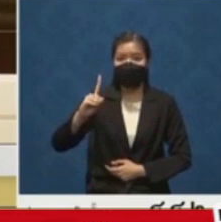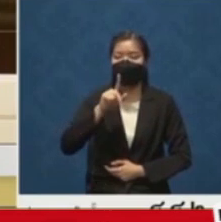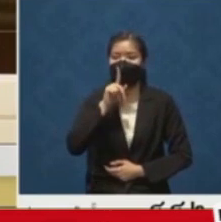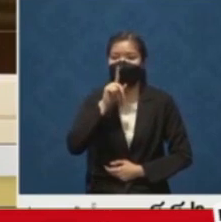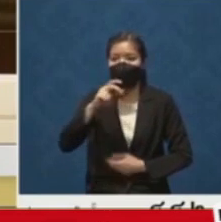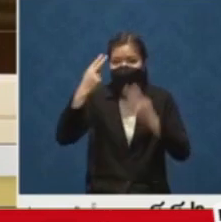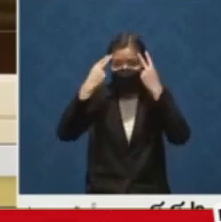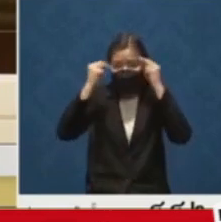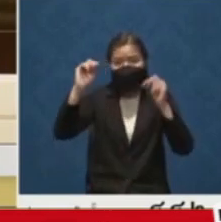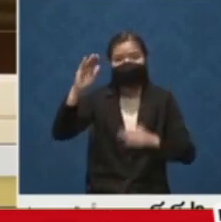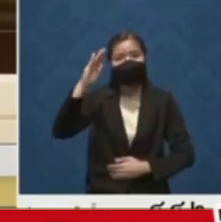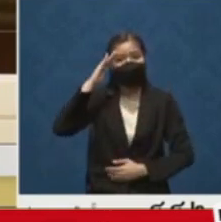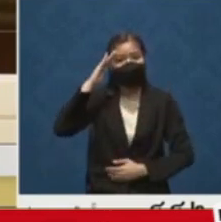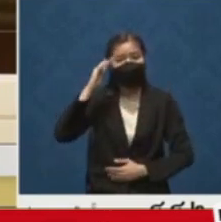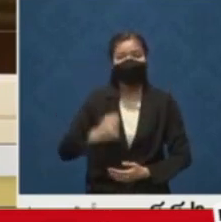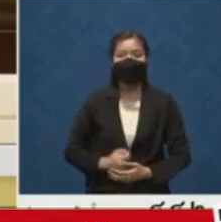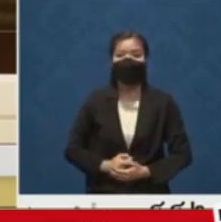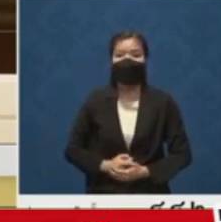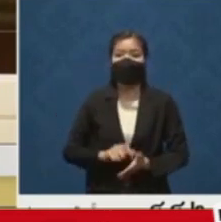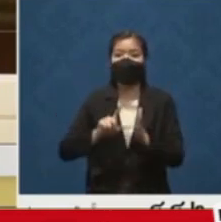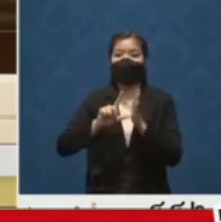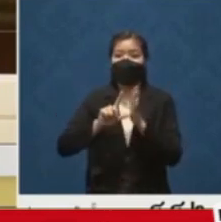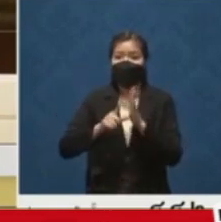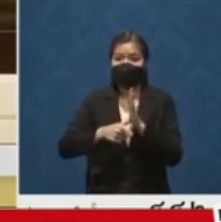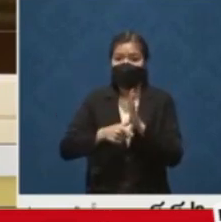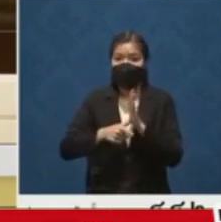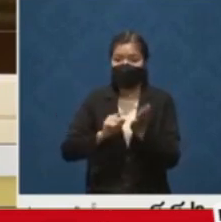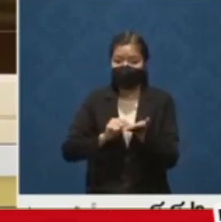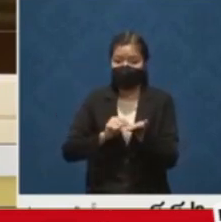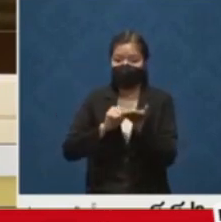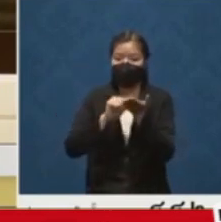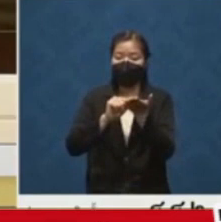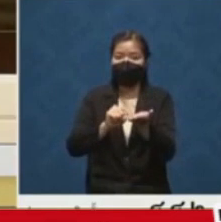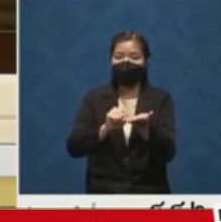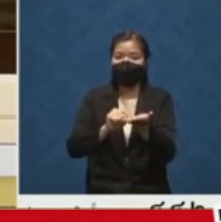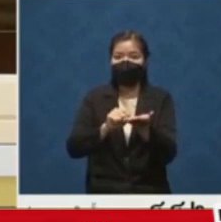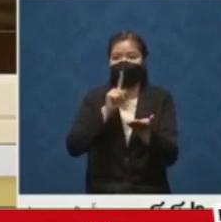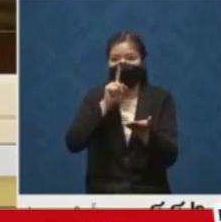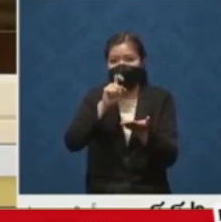ตรี จจว่า ภ68